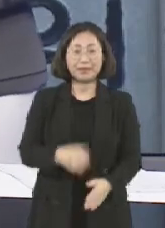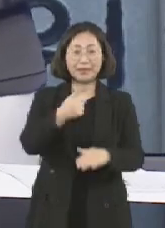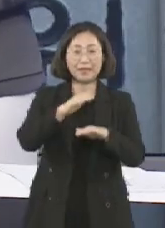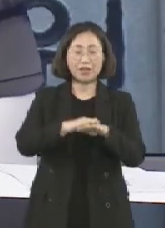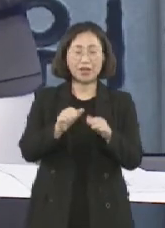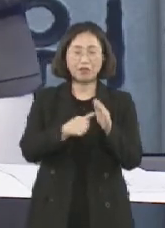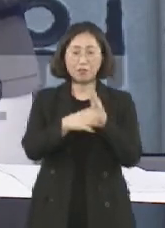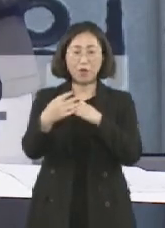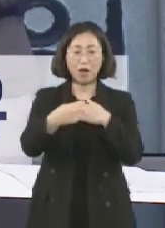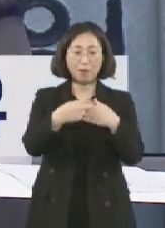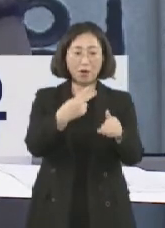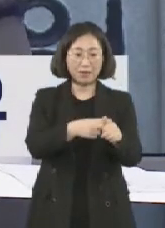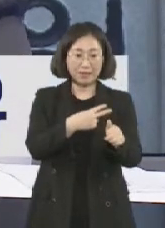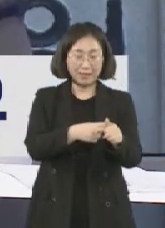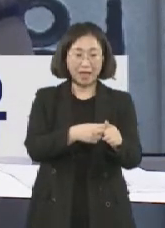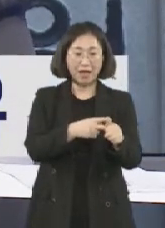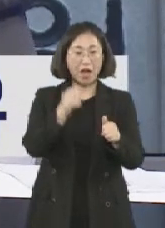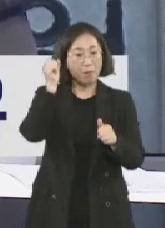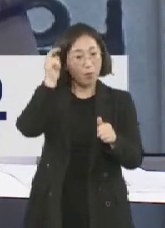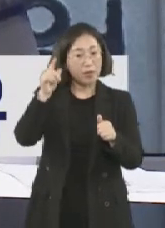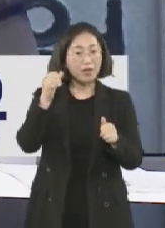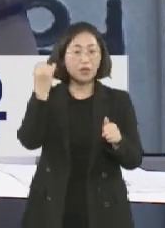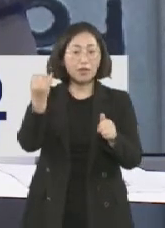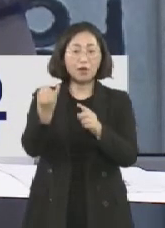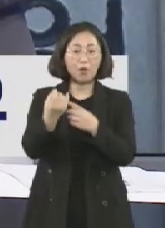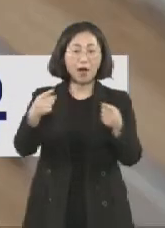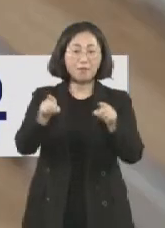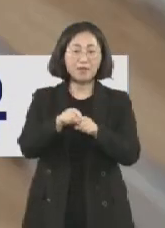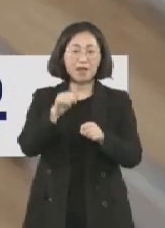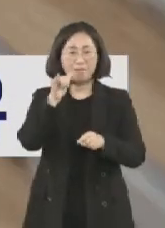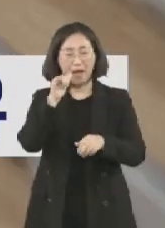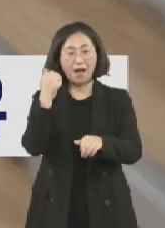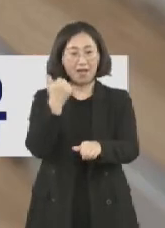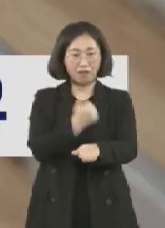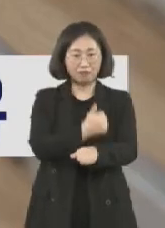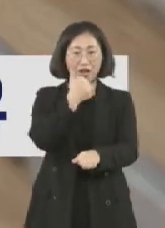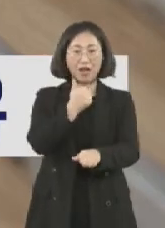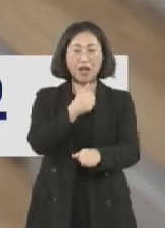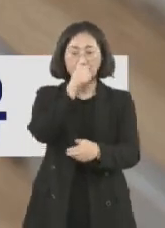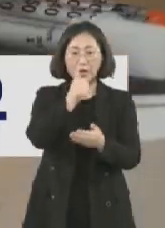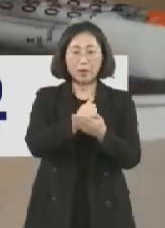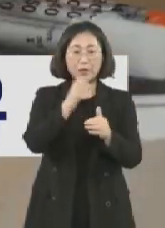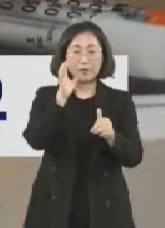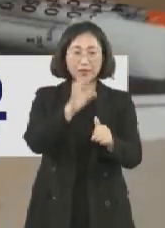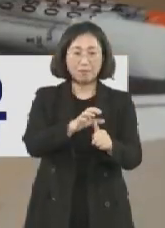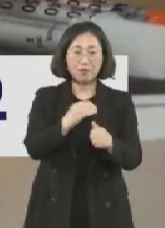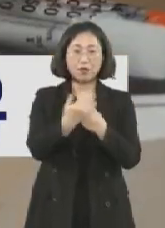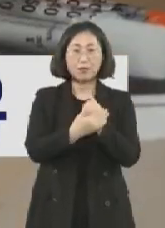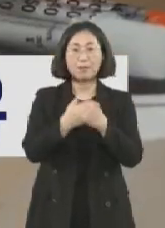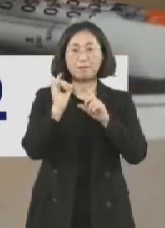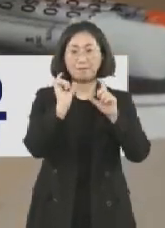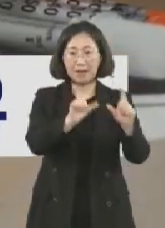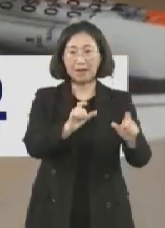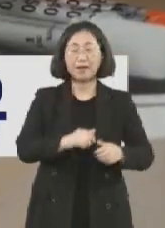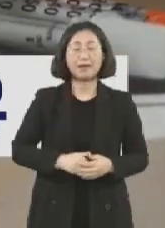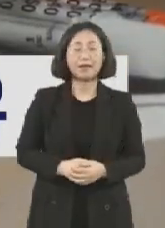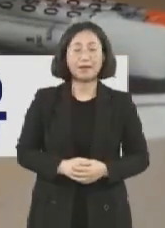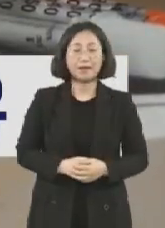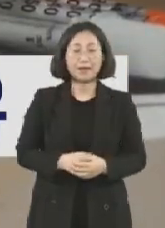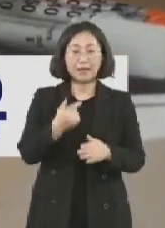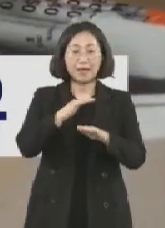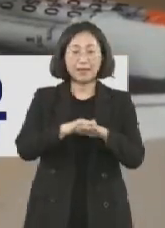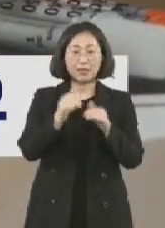대전의 유명 병원 의사가 모텔에서 여성과 함께 마약을 투약한 혐의로 징역형 집행유예를 선고받았습니다